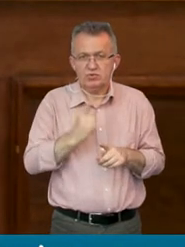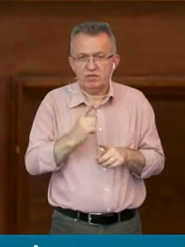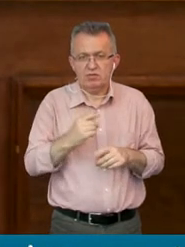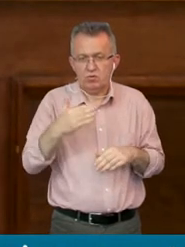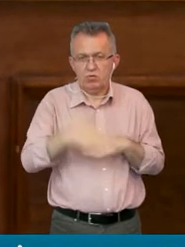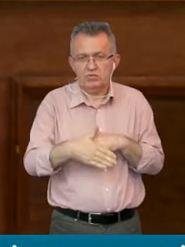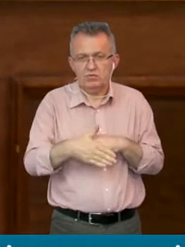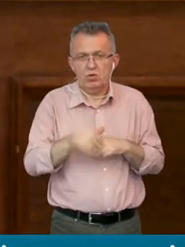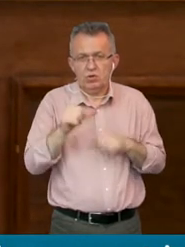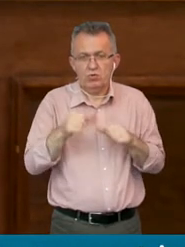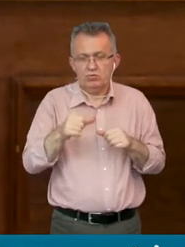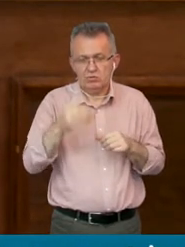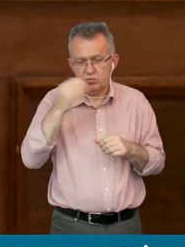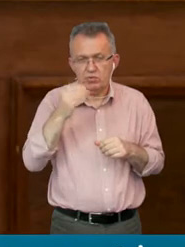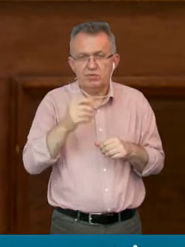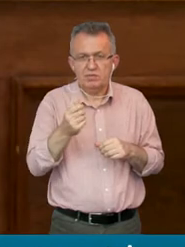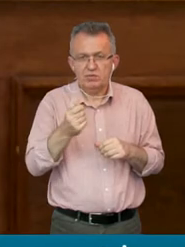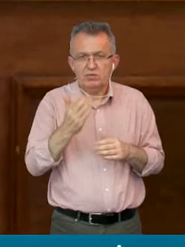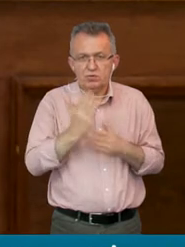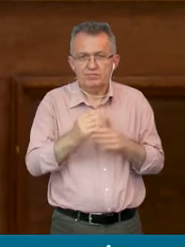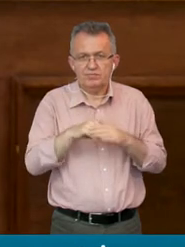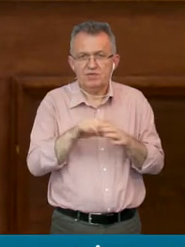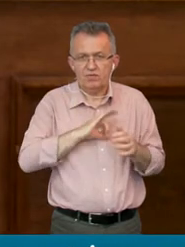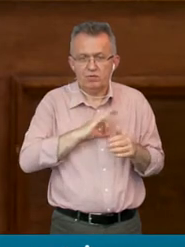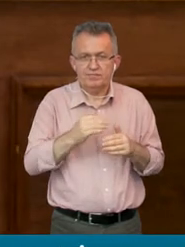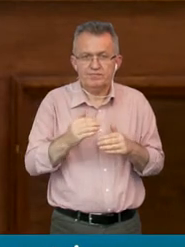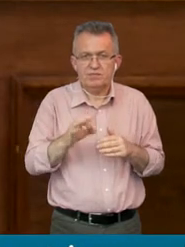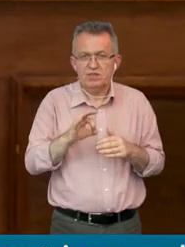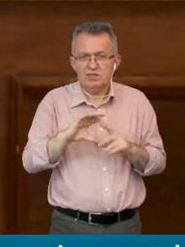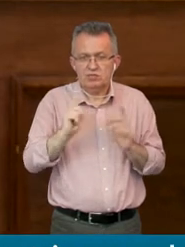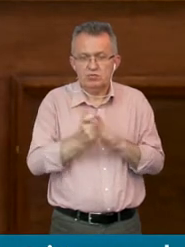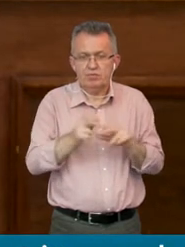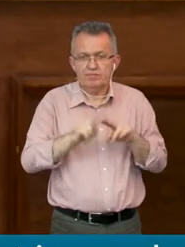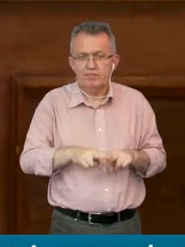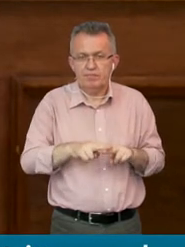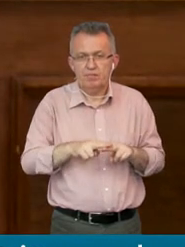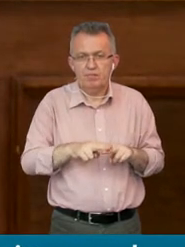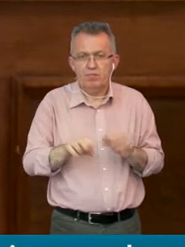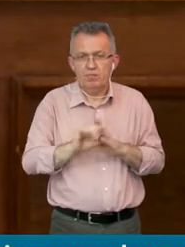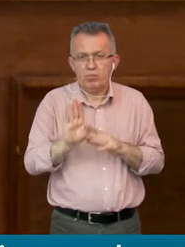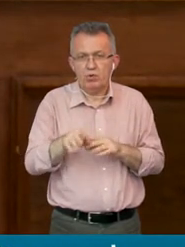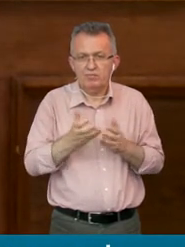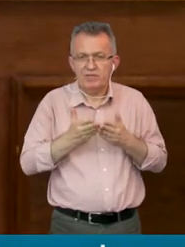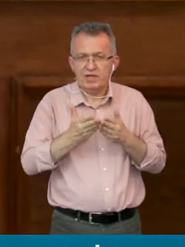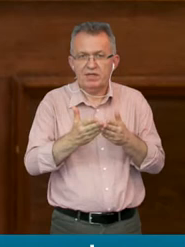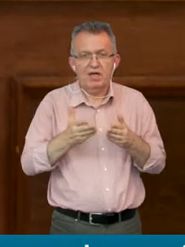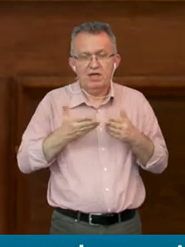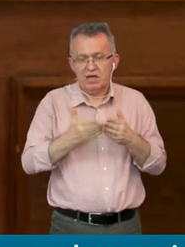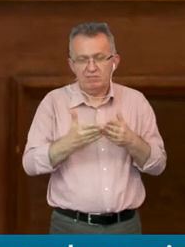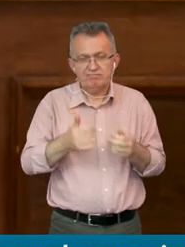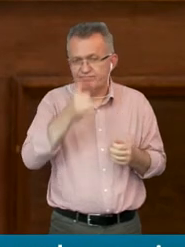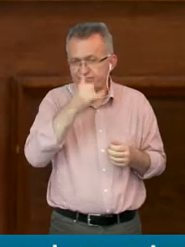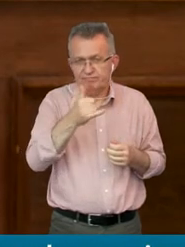końcem roku szkolnego. Środki na ten cel wygospodarowujemy z tego, co pozostało po regatach. Niestety regaty się w tym roku